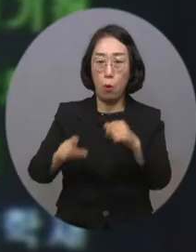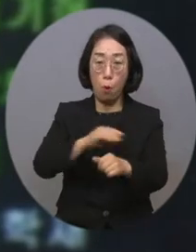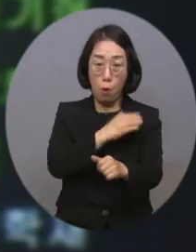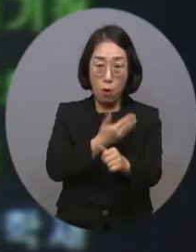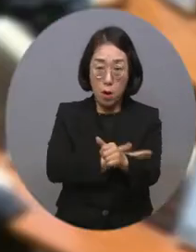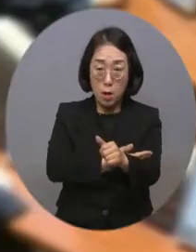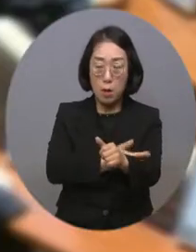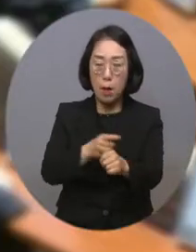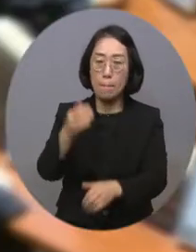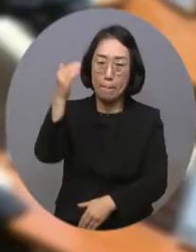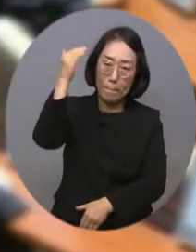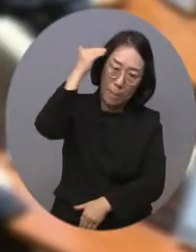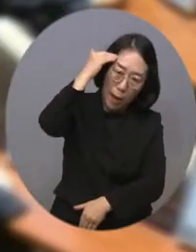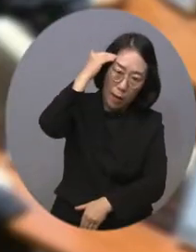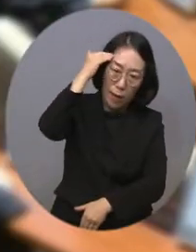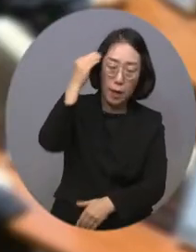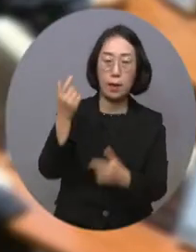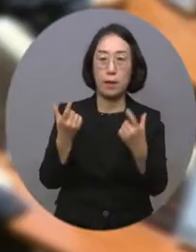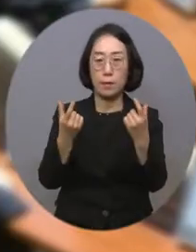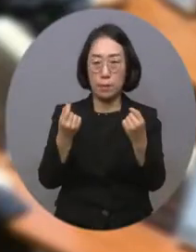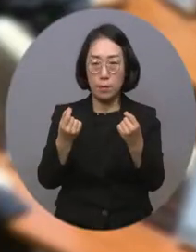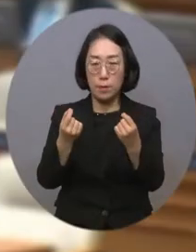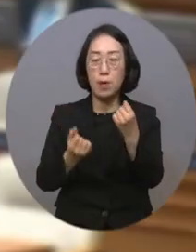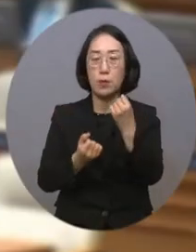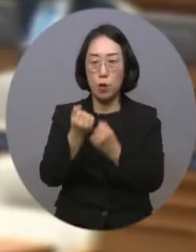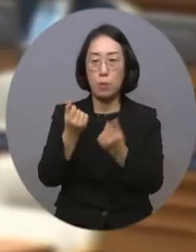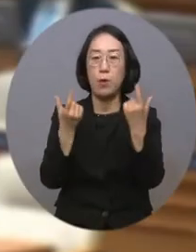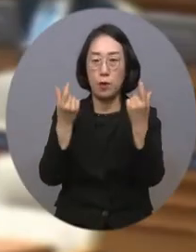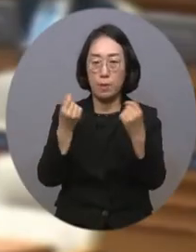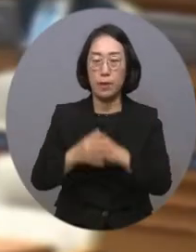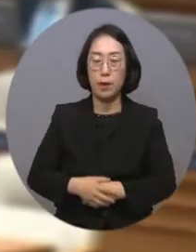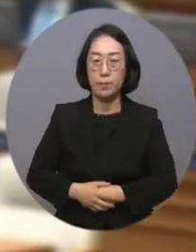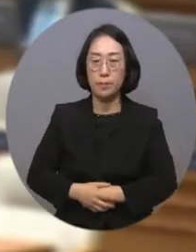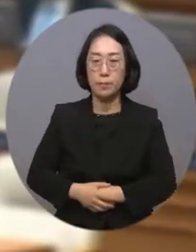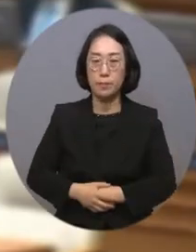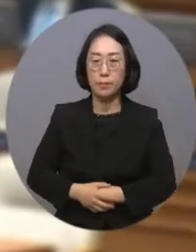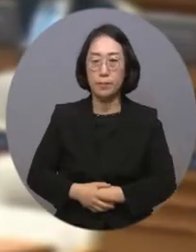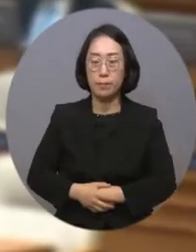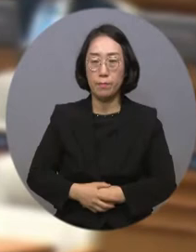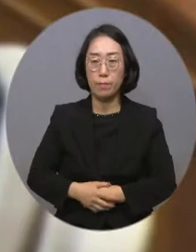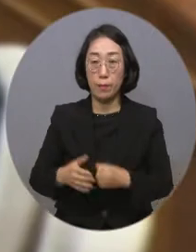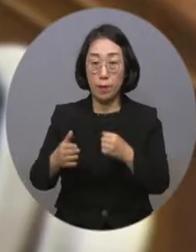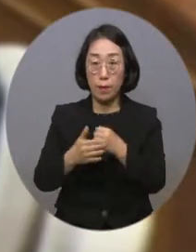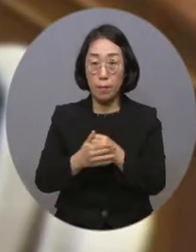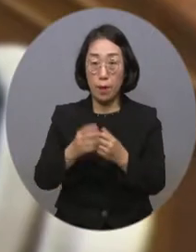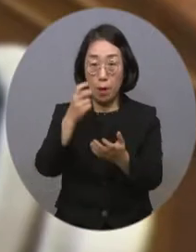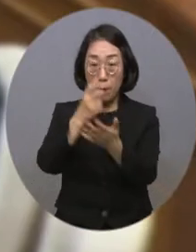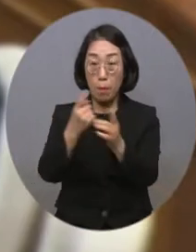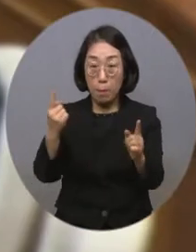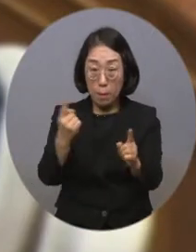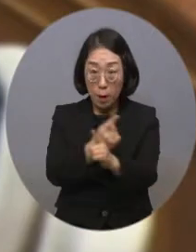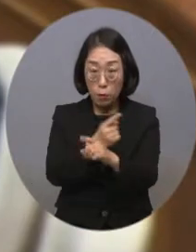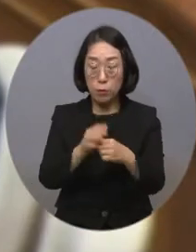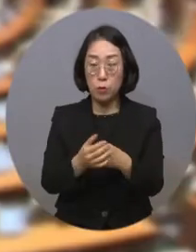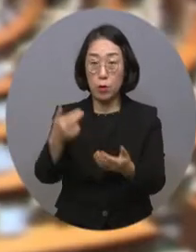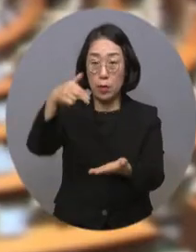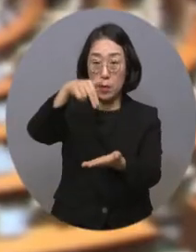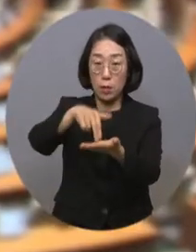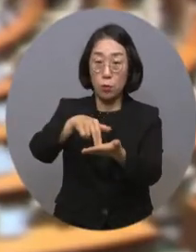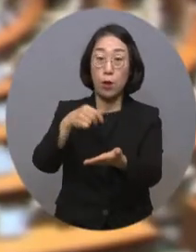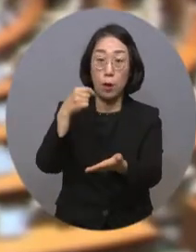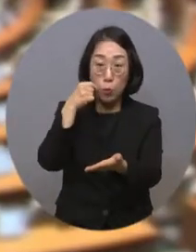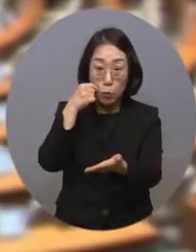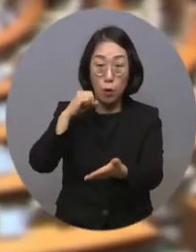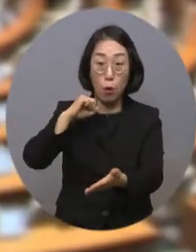권리를 행사하는 데 걸림돌로 작용한다는 설명입니다. 이에 개정안에서는 기립표결이 어려운 의원이 있는